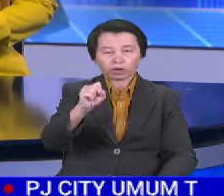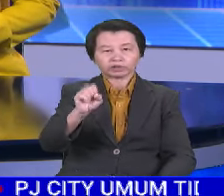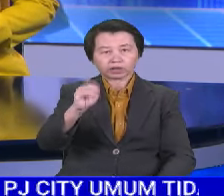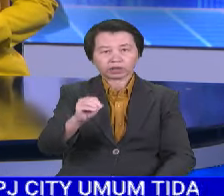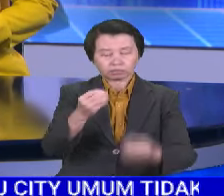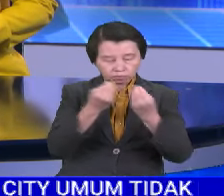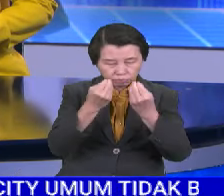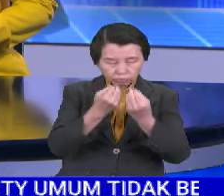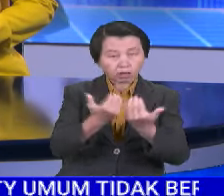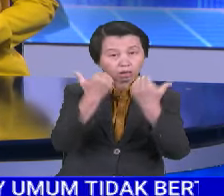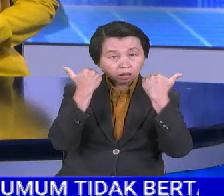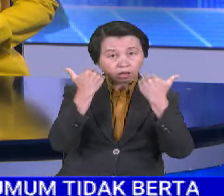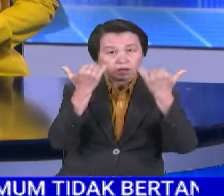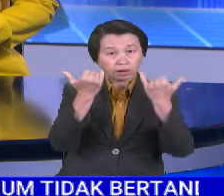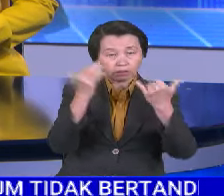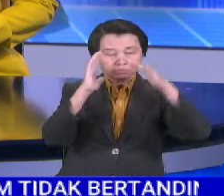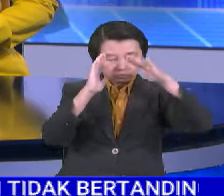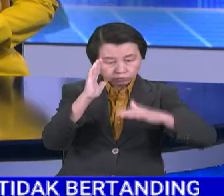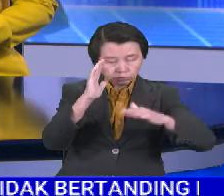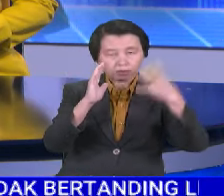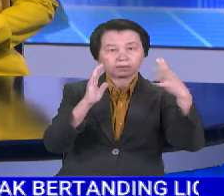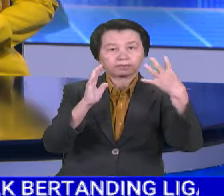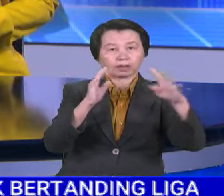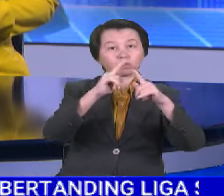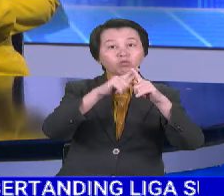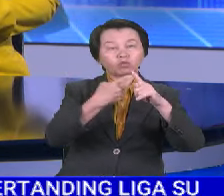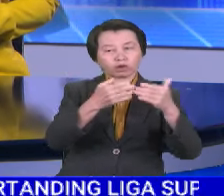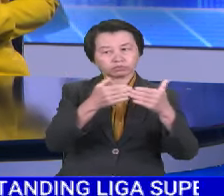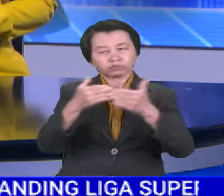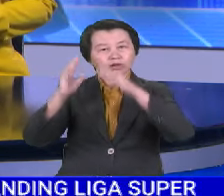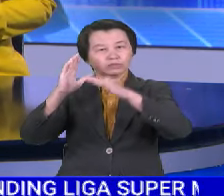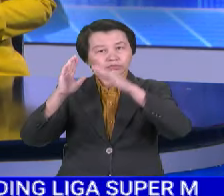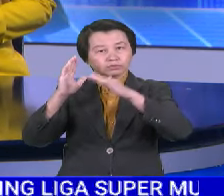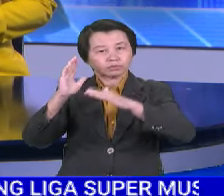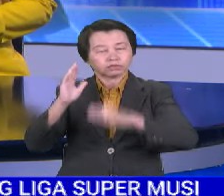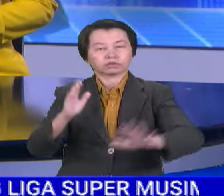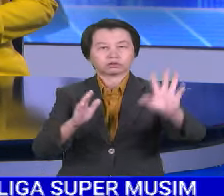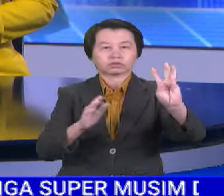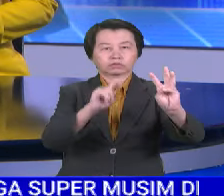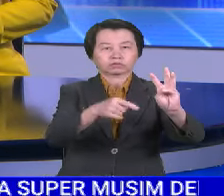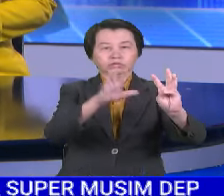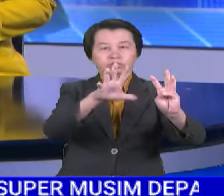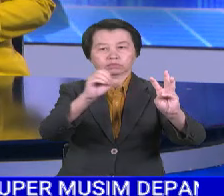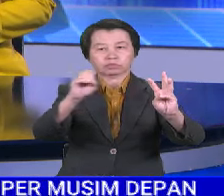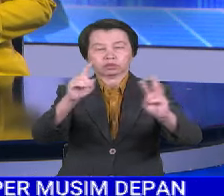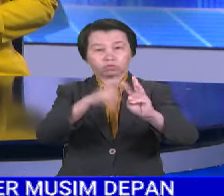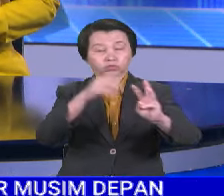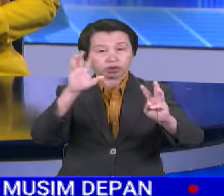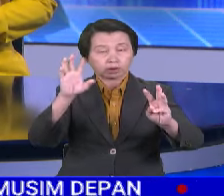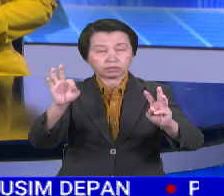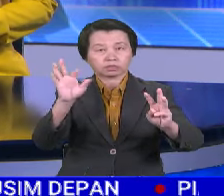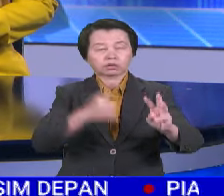Bilangan penganggur mengekalkan tren menurun selama 14 bulan berturut-turut kepada 605,000 orang pada September